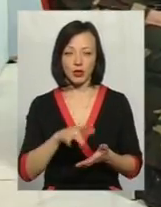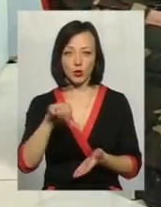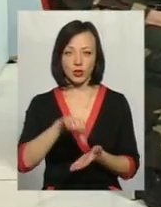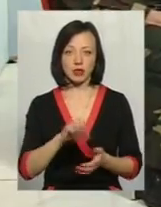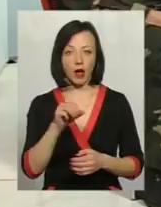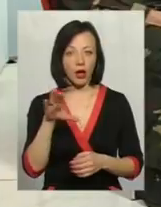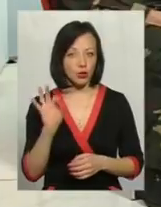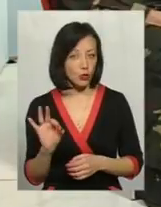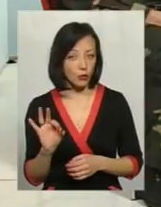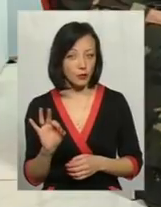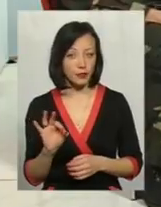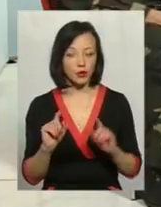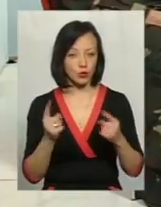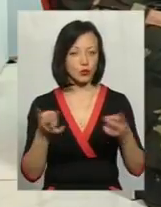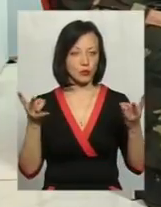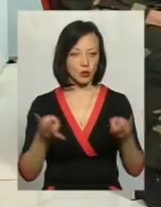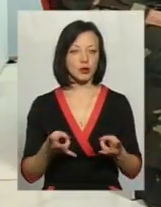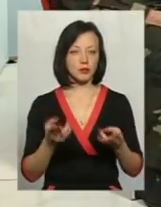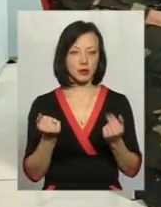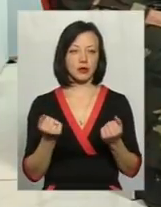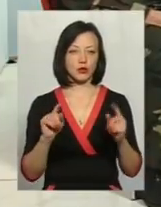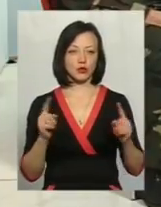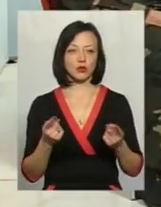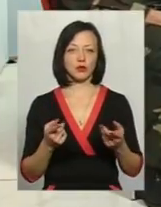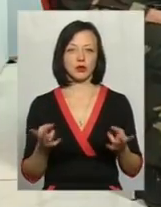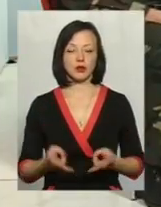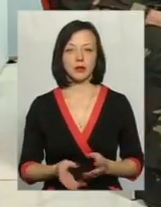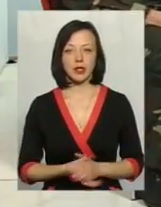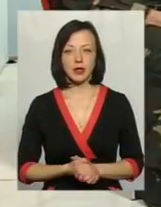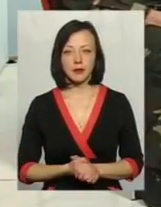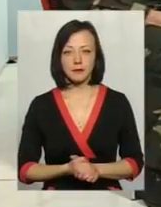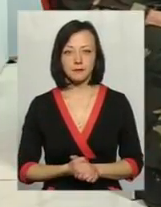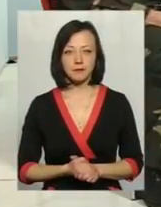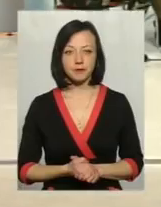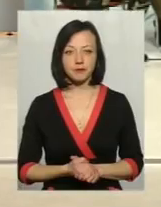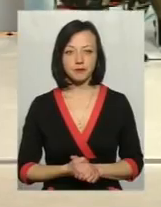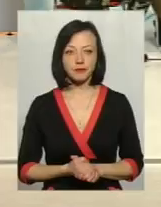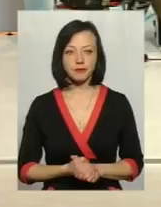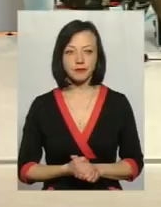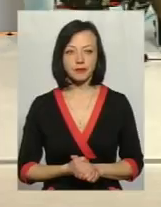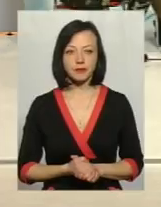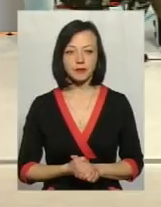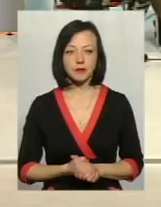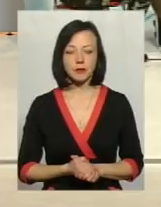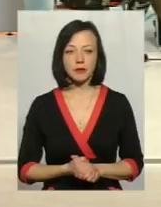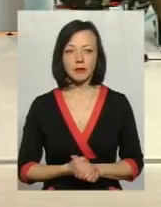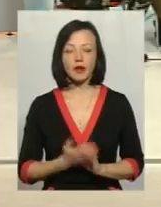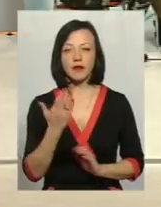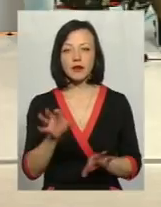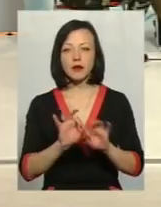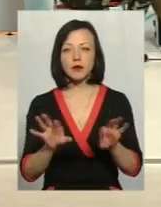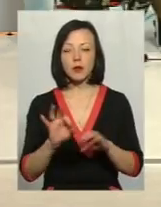І він дуже потрібний. Потрібен, так. А ви тільки що розповідали